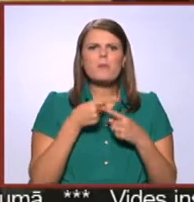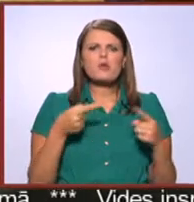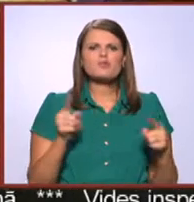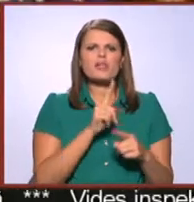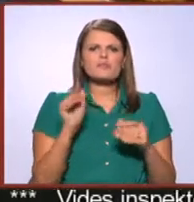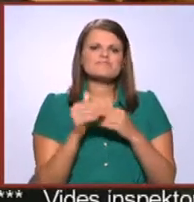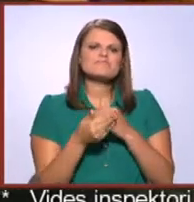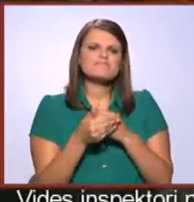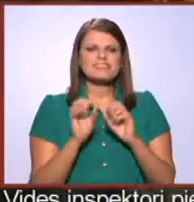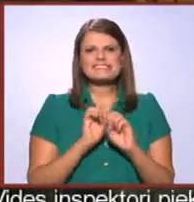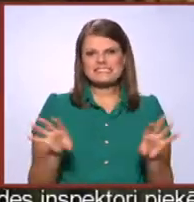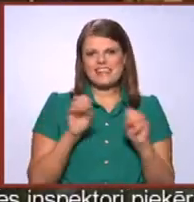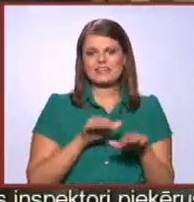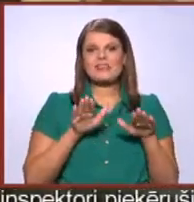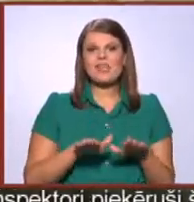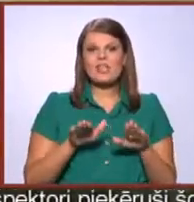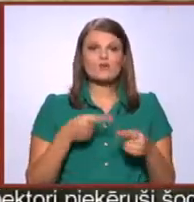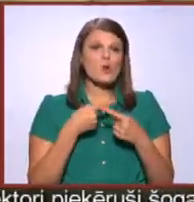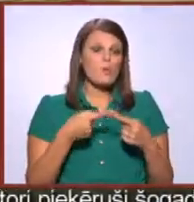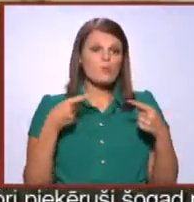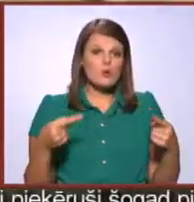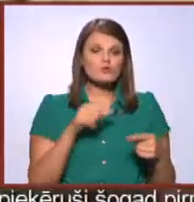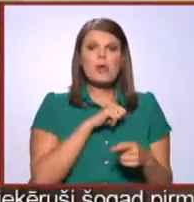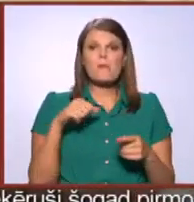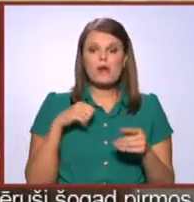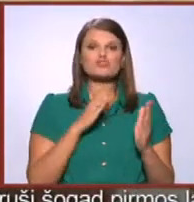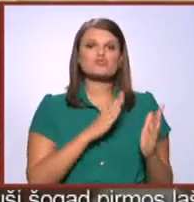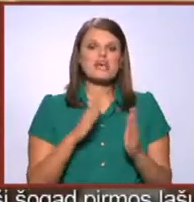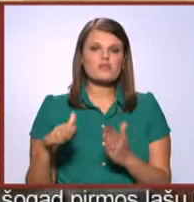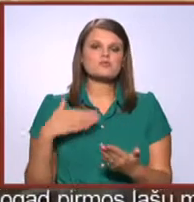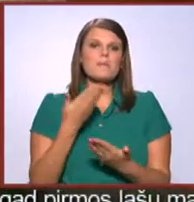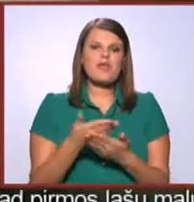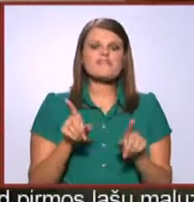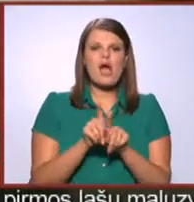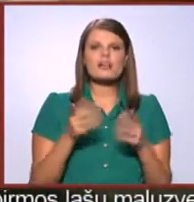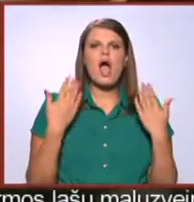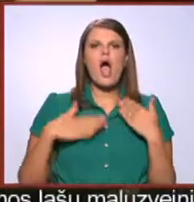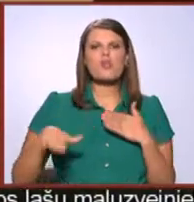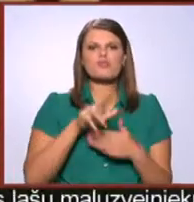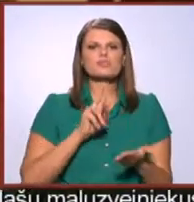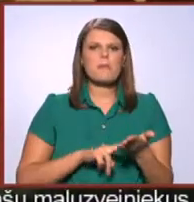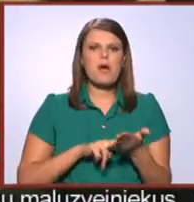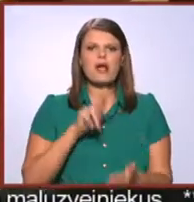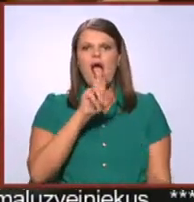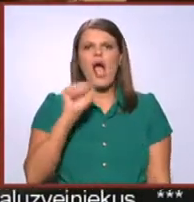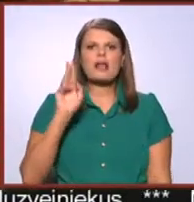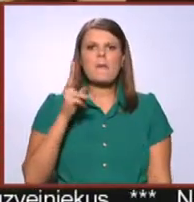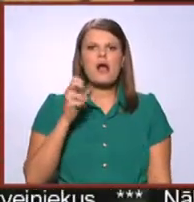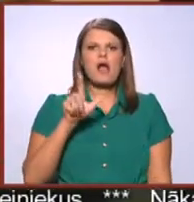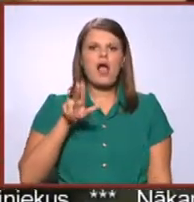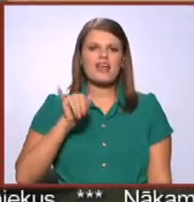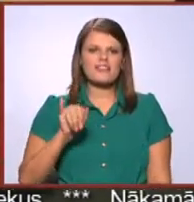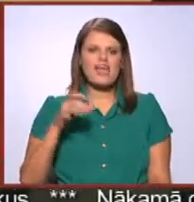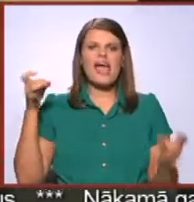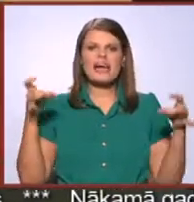stāsts. Vietējos produkts pie tam paši sagatavots piedāvā arī atpūts par krāmkā un restorānā. Tepat viņu